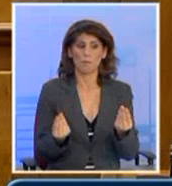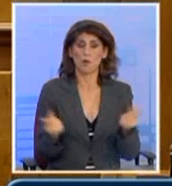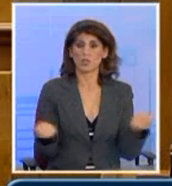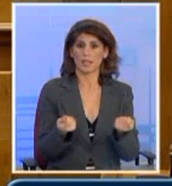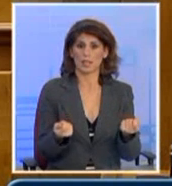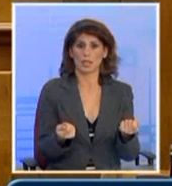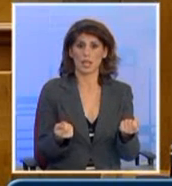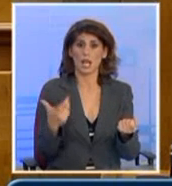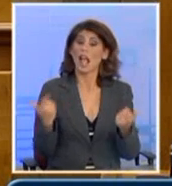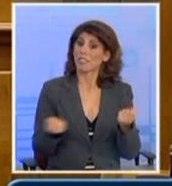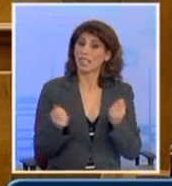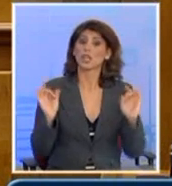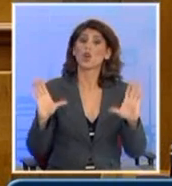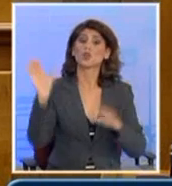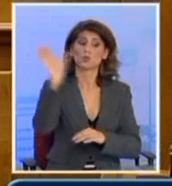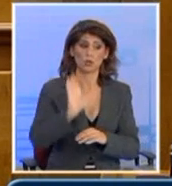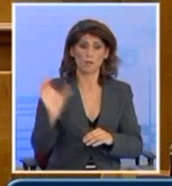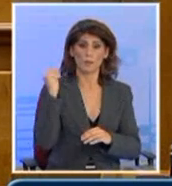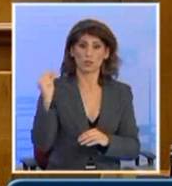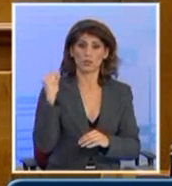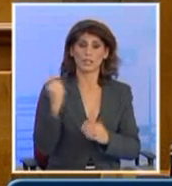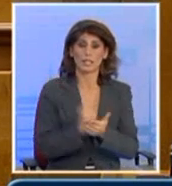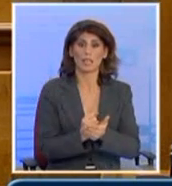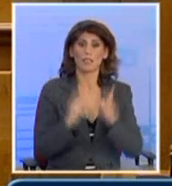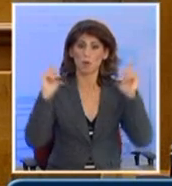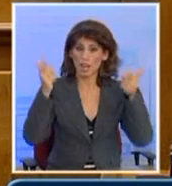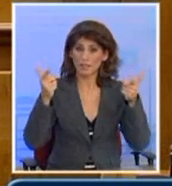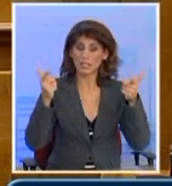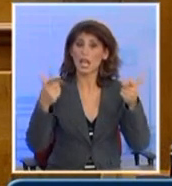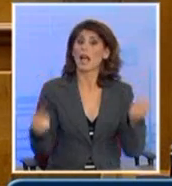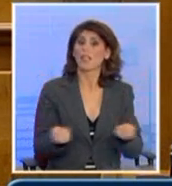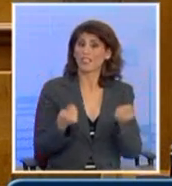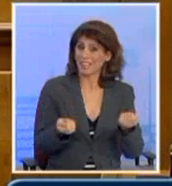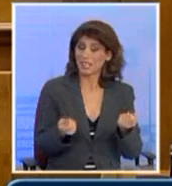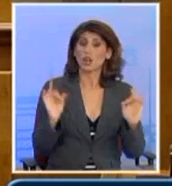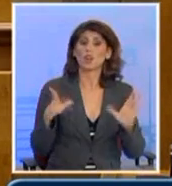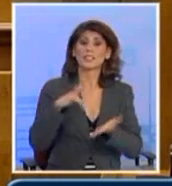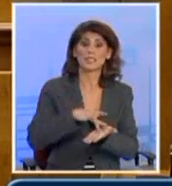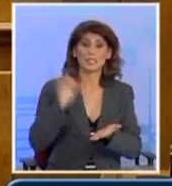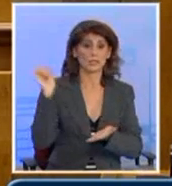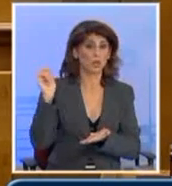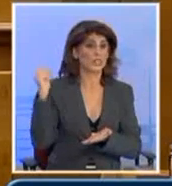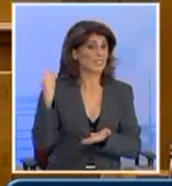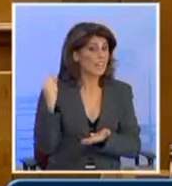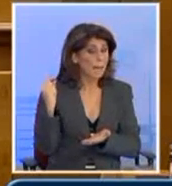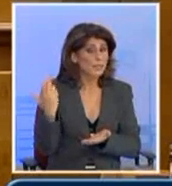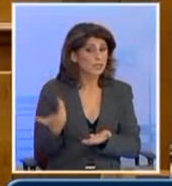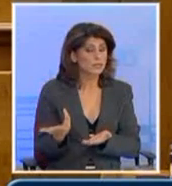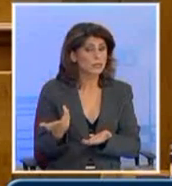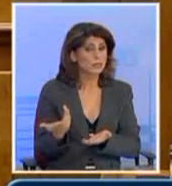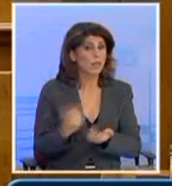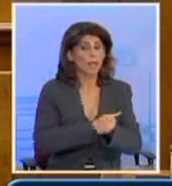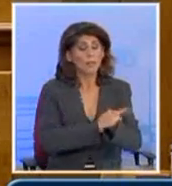Θα γίνει χωρίς τους Ευρωπαίους Σοσιαλιστές και Δημοκράτες? Θα γίνει χωρίς τις κεντρικές πολιτικές δυνάμεις